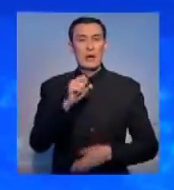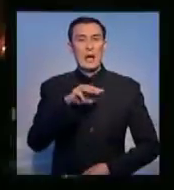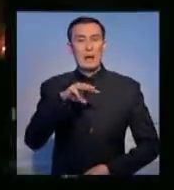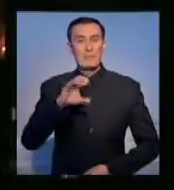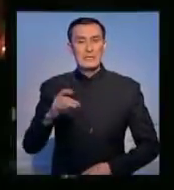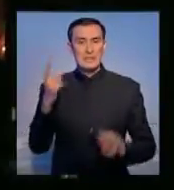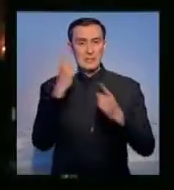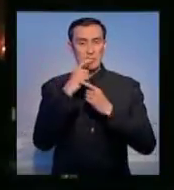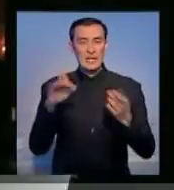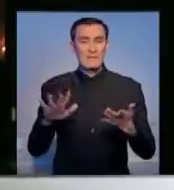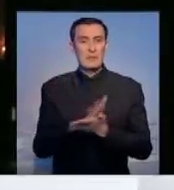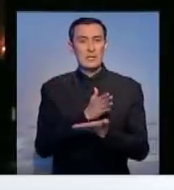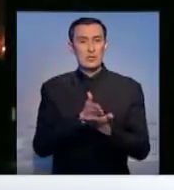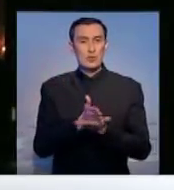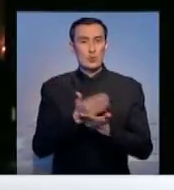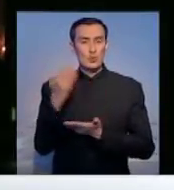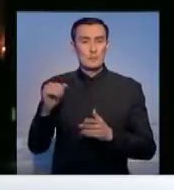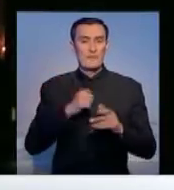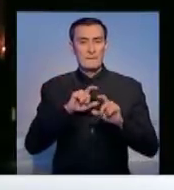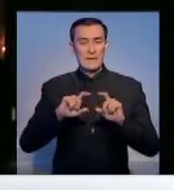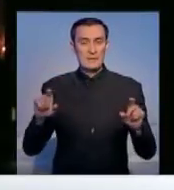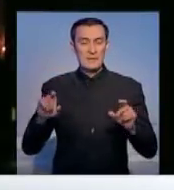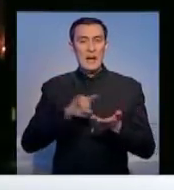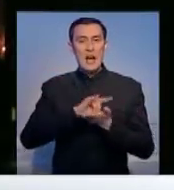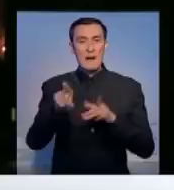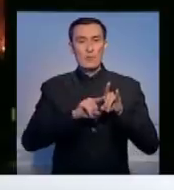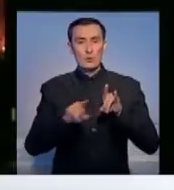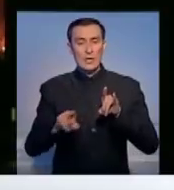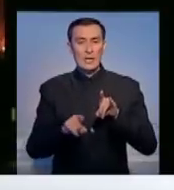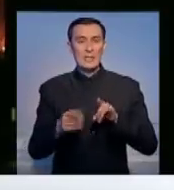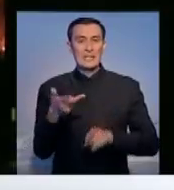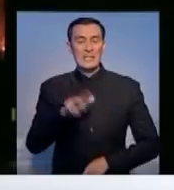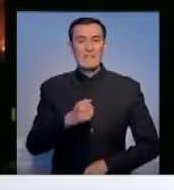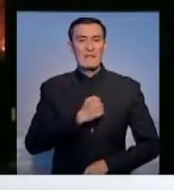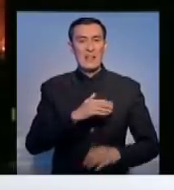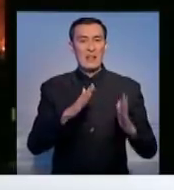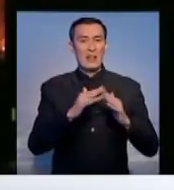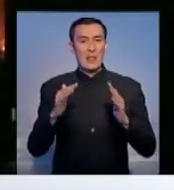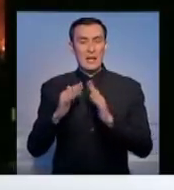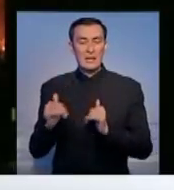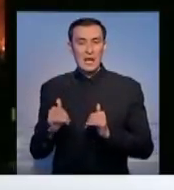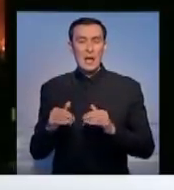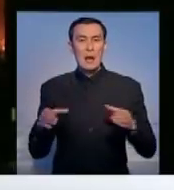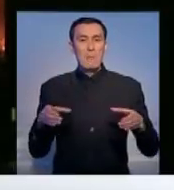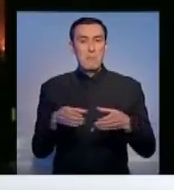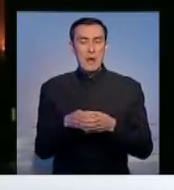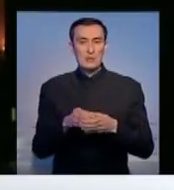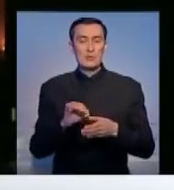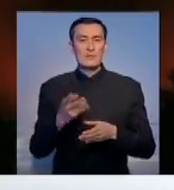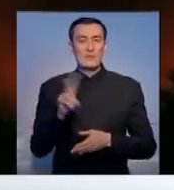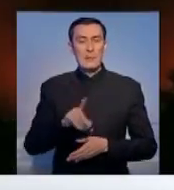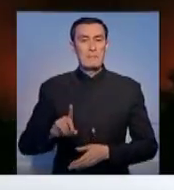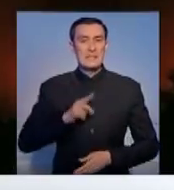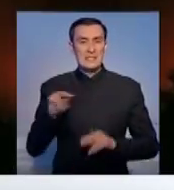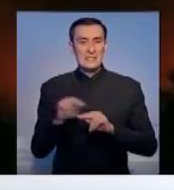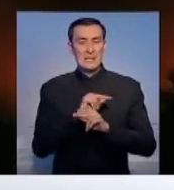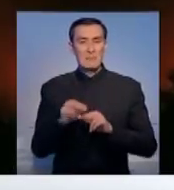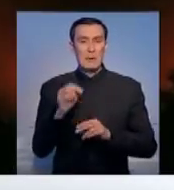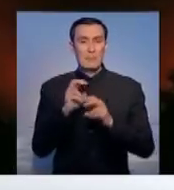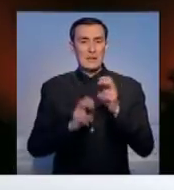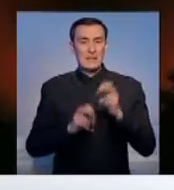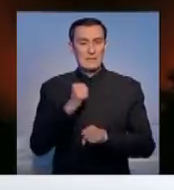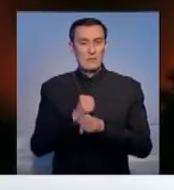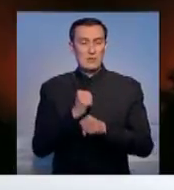сообщили в пресс-службе ведомства. По их данным, авиаудары поразили 3 военных лагеря, базу, 2 мастерские по